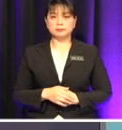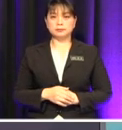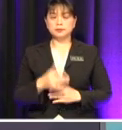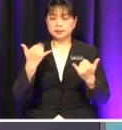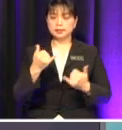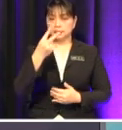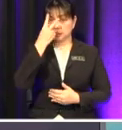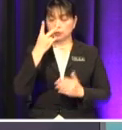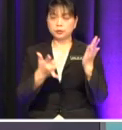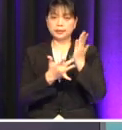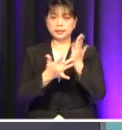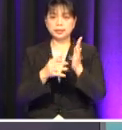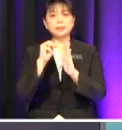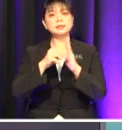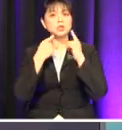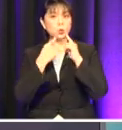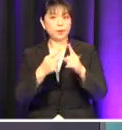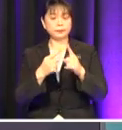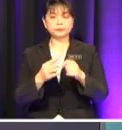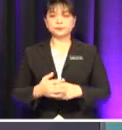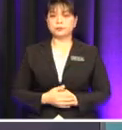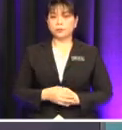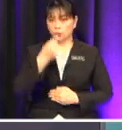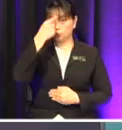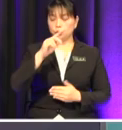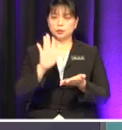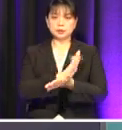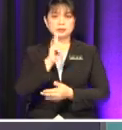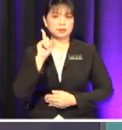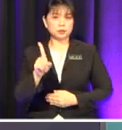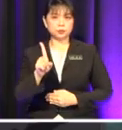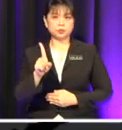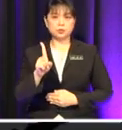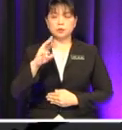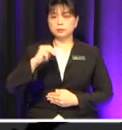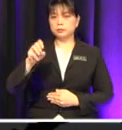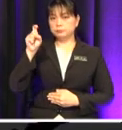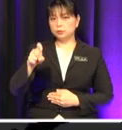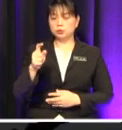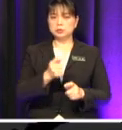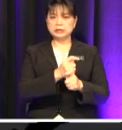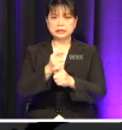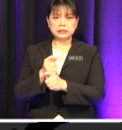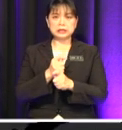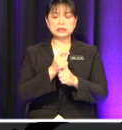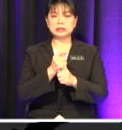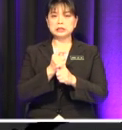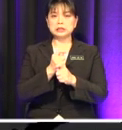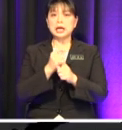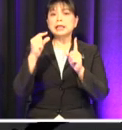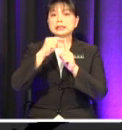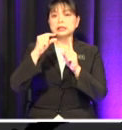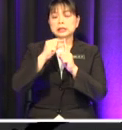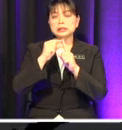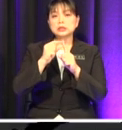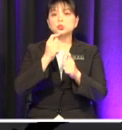menjawab oke untuk kertas satu ini calon peluru teliti kata tugas Oke jadi